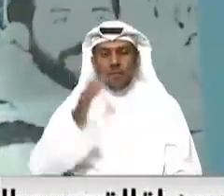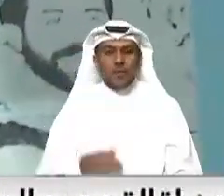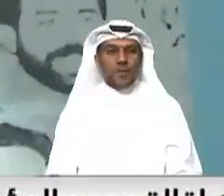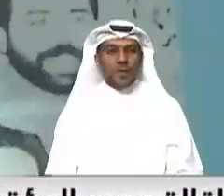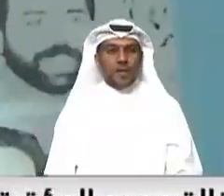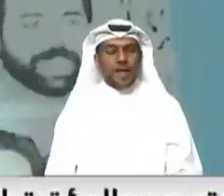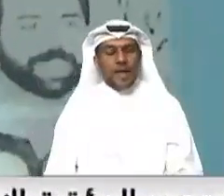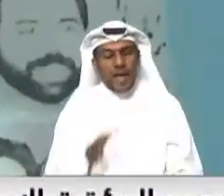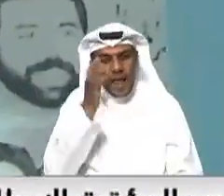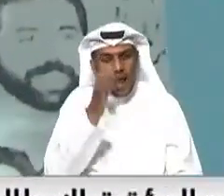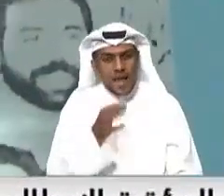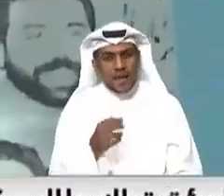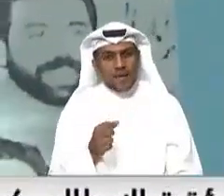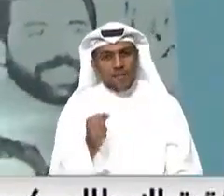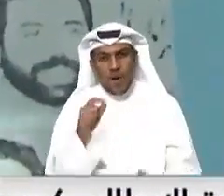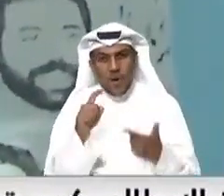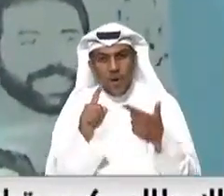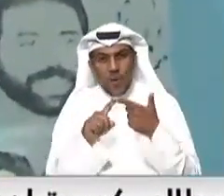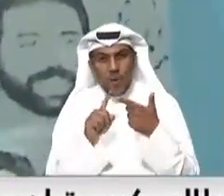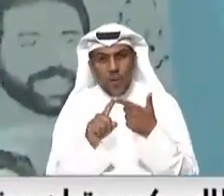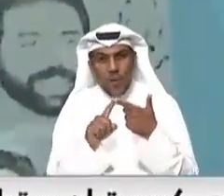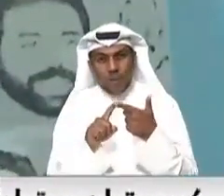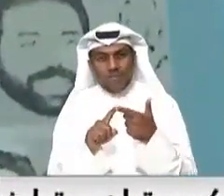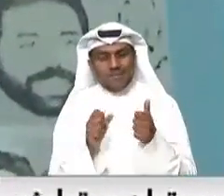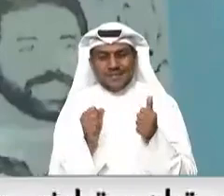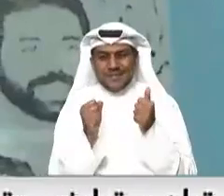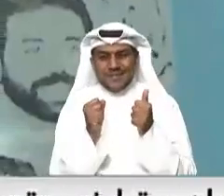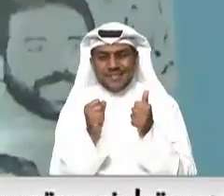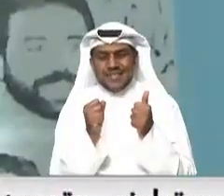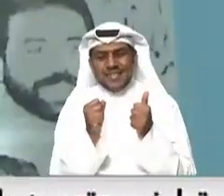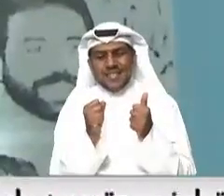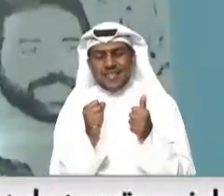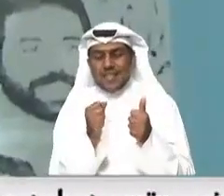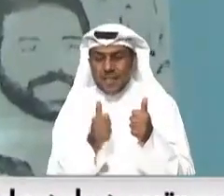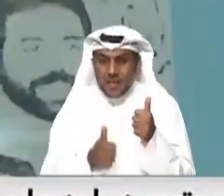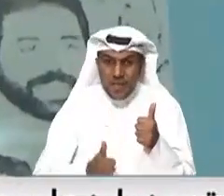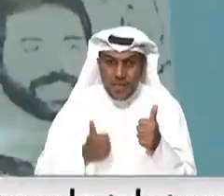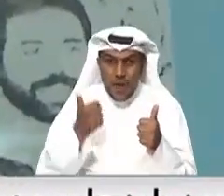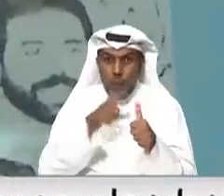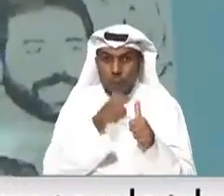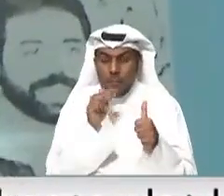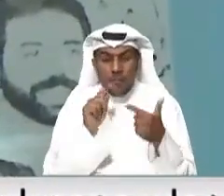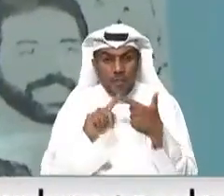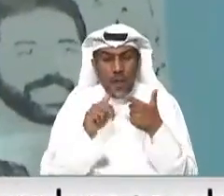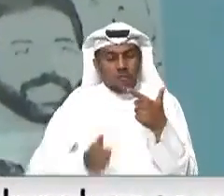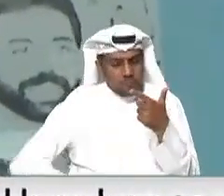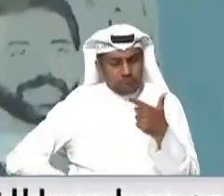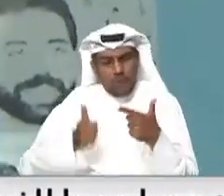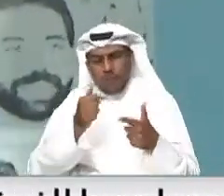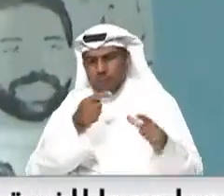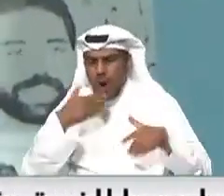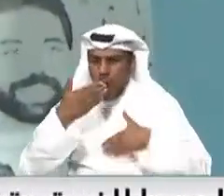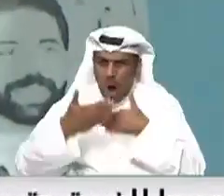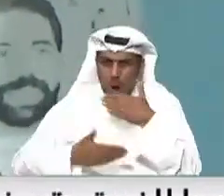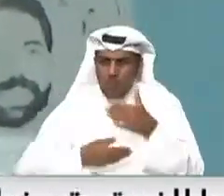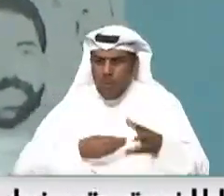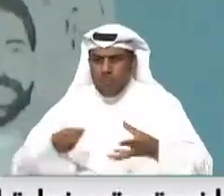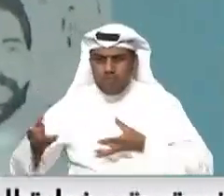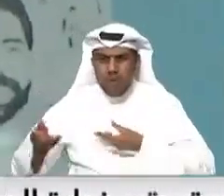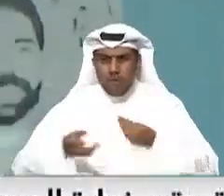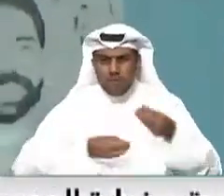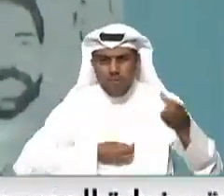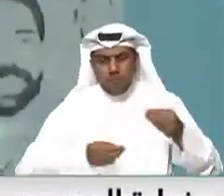يكون فيها تحفظ القيم الاول ما طلعنا بالشكل المطلوب صحيح لكن الشوط الثاني حاولنا انه نستغل طبعا